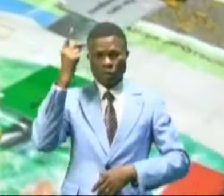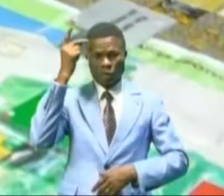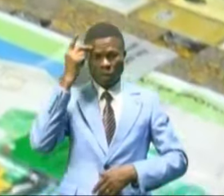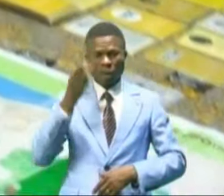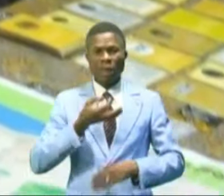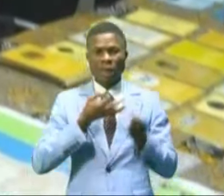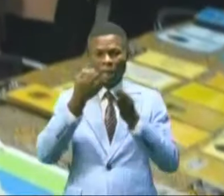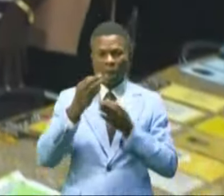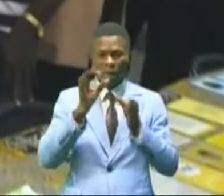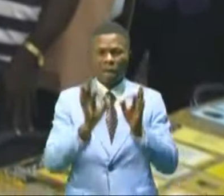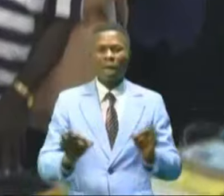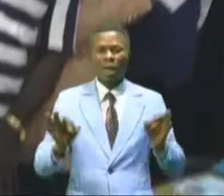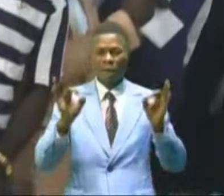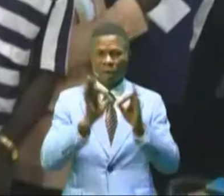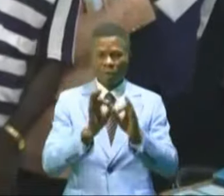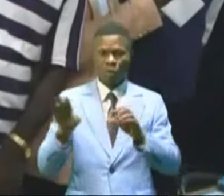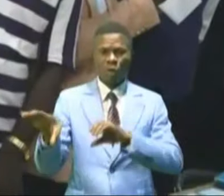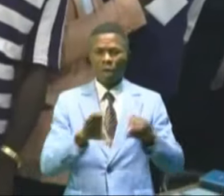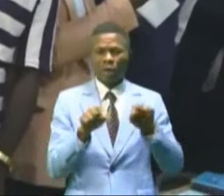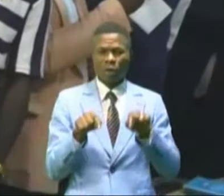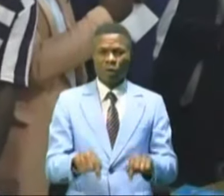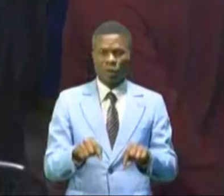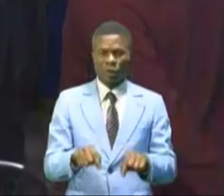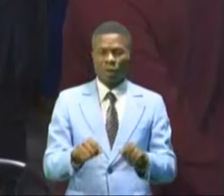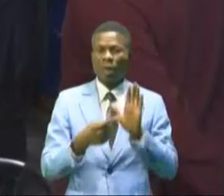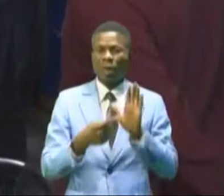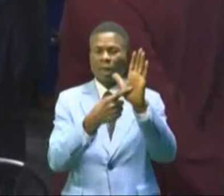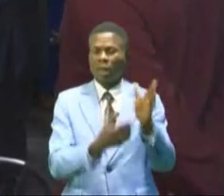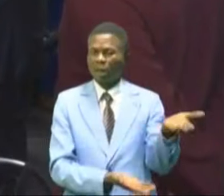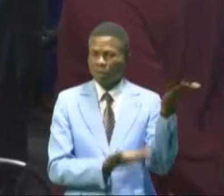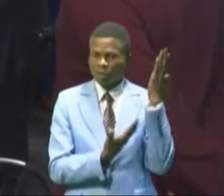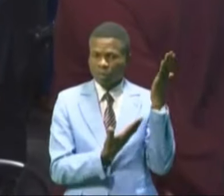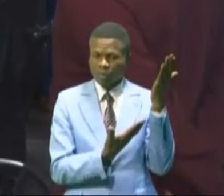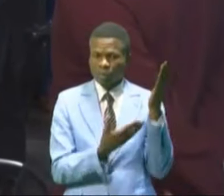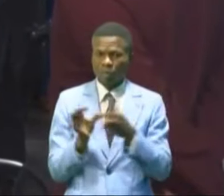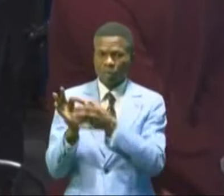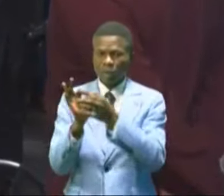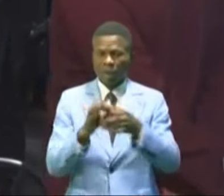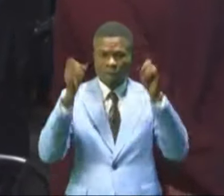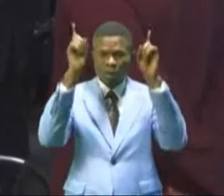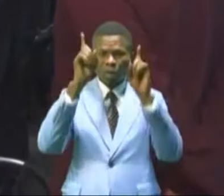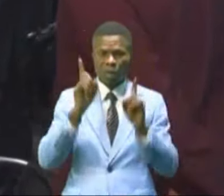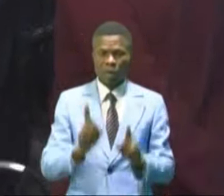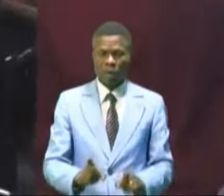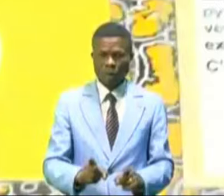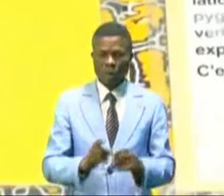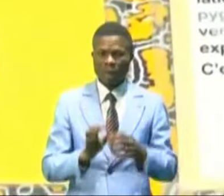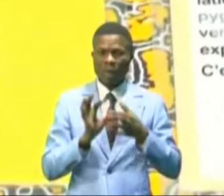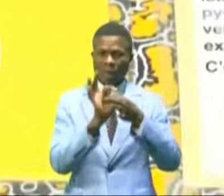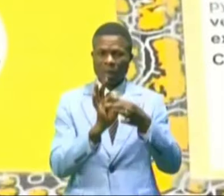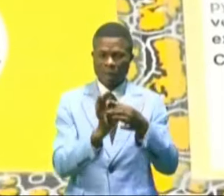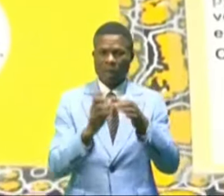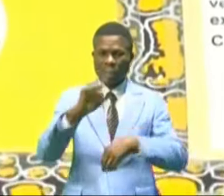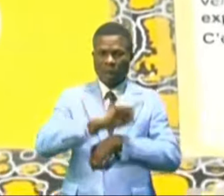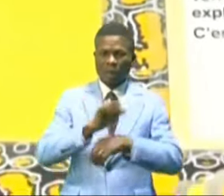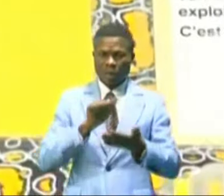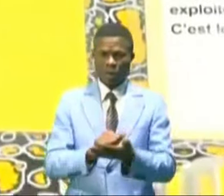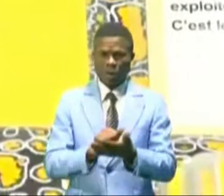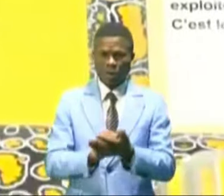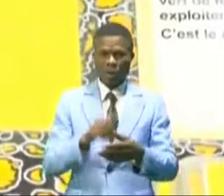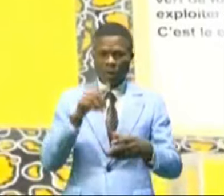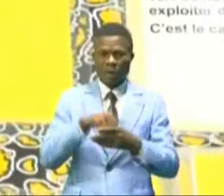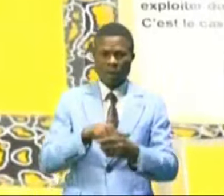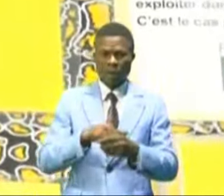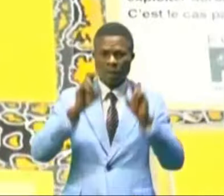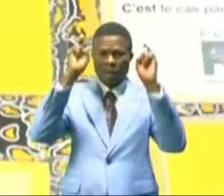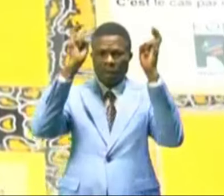circonscrit le cadre de cet événement en montrant l'importance que l'Union africaine attache à cette journée à travers les